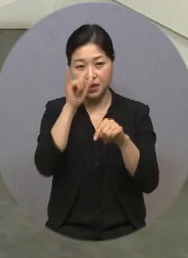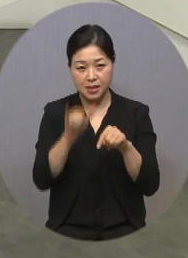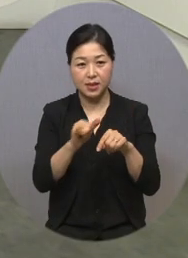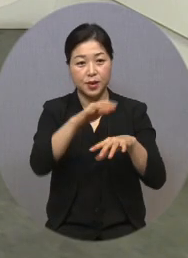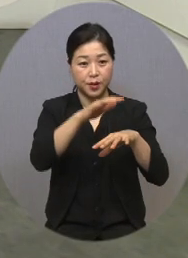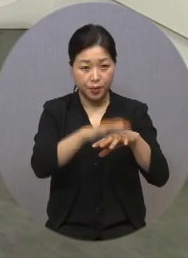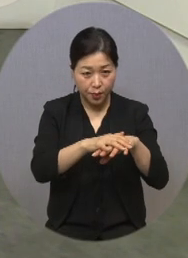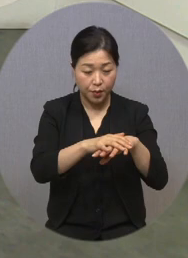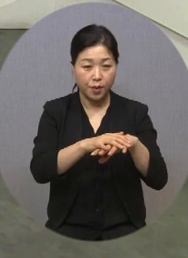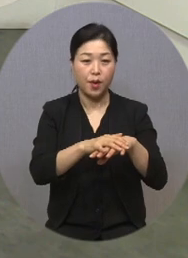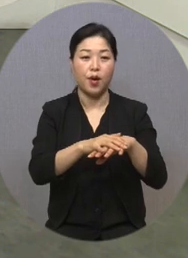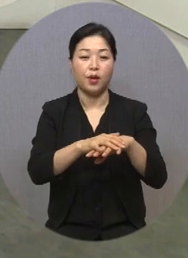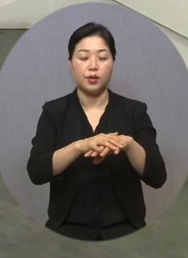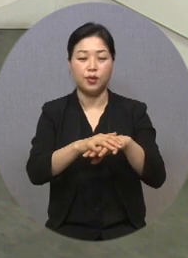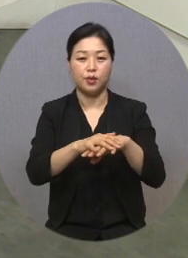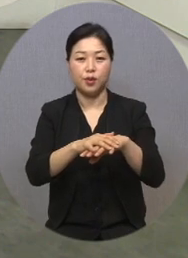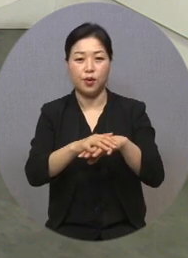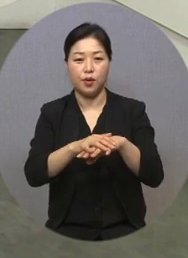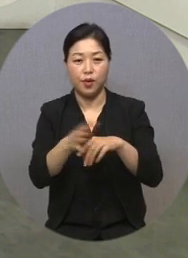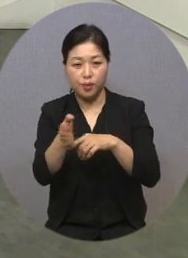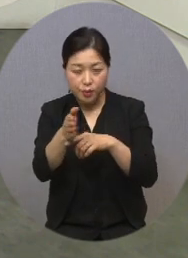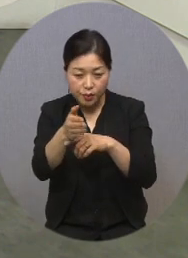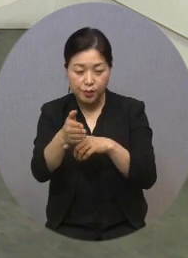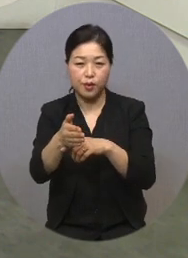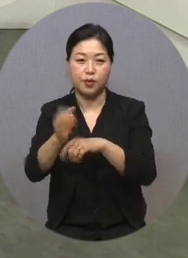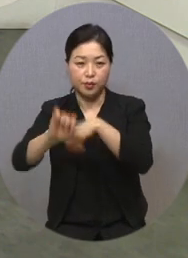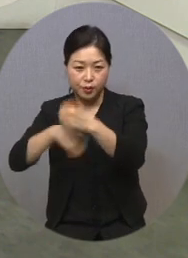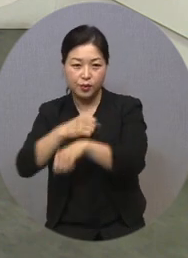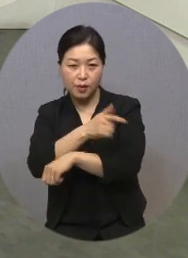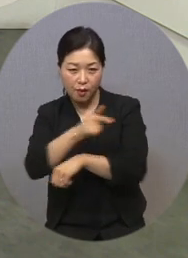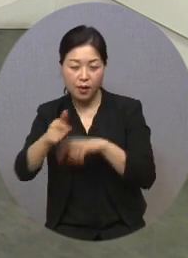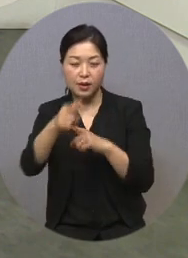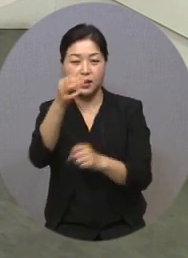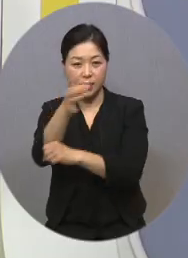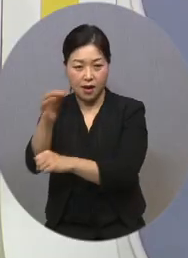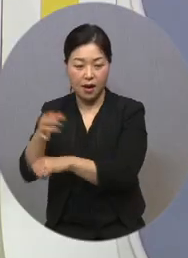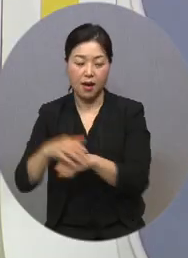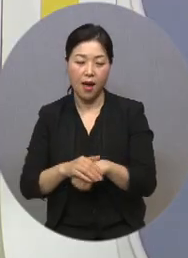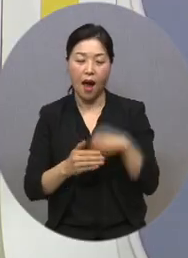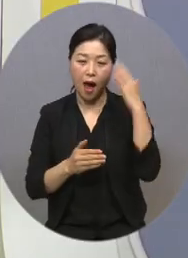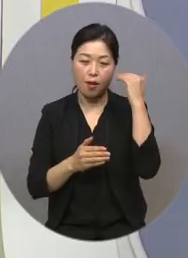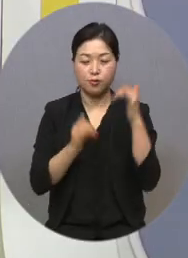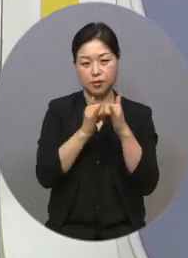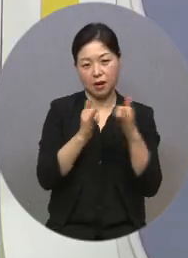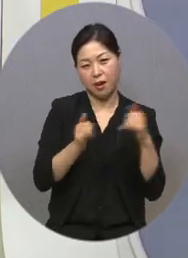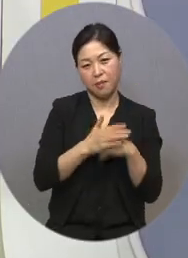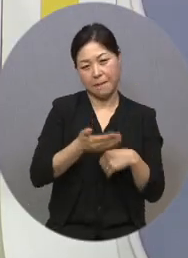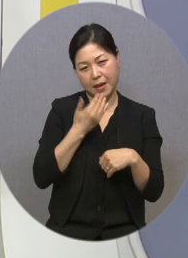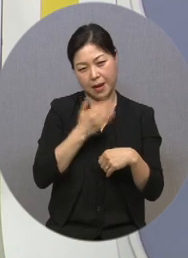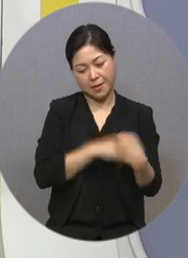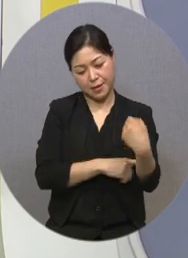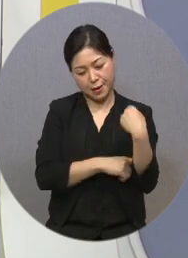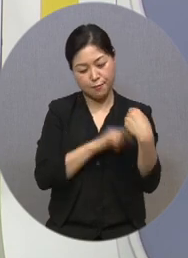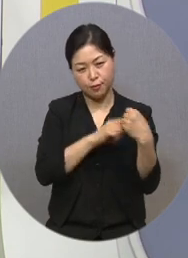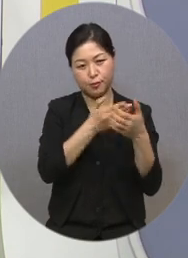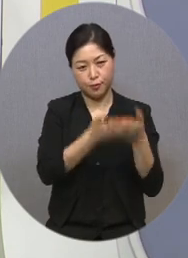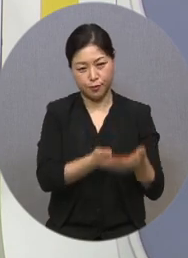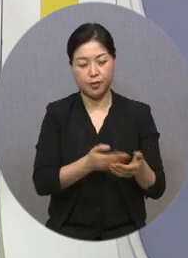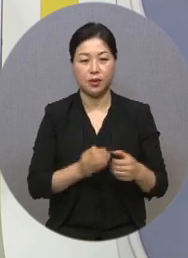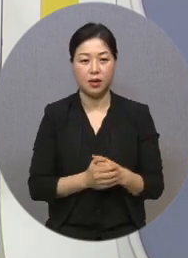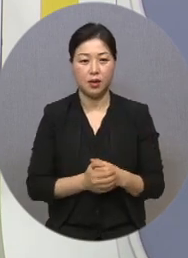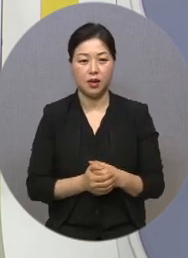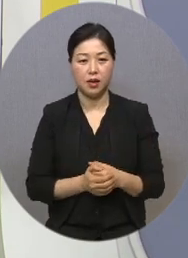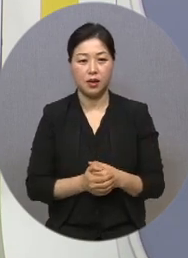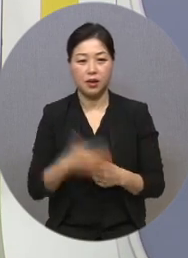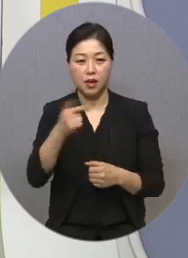구매하시면 되겠습니다. 맞습니다. 한국인은 역시 밥심이거든요. 아, 네, 맞아요. 아니, 그나저나 전남도청에 특히 남도장터에 정말 상이란